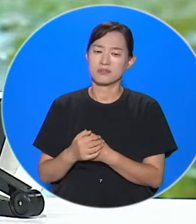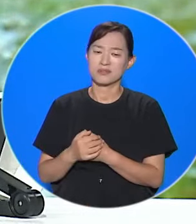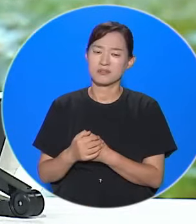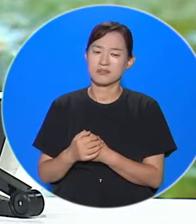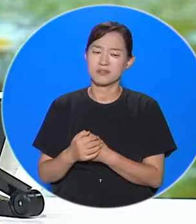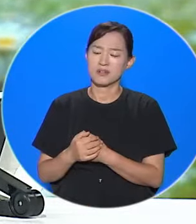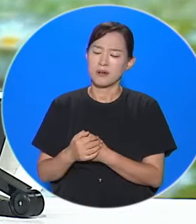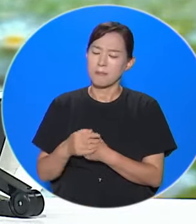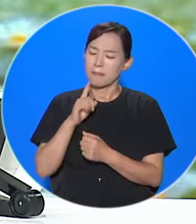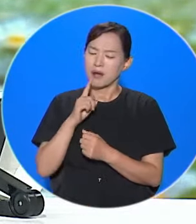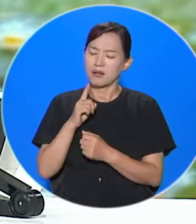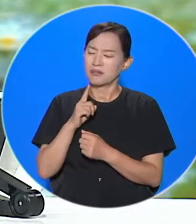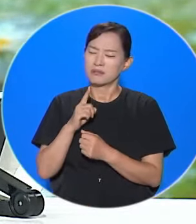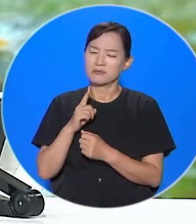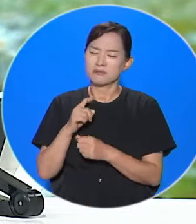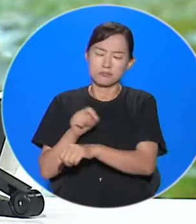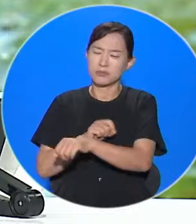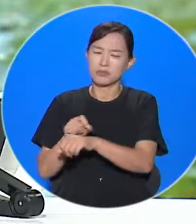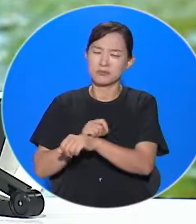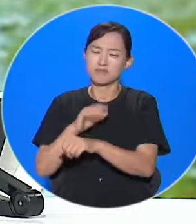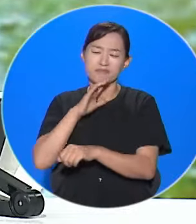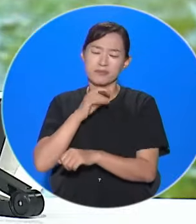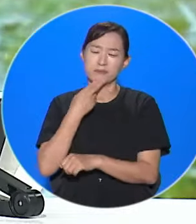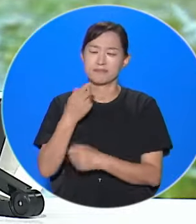표현을 좀 이렇게 잘 안 하는 스타일이라서.